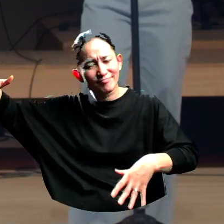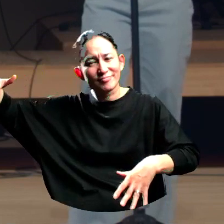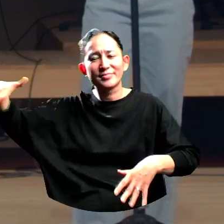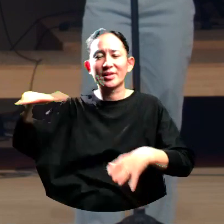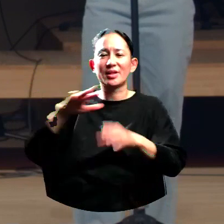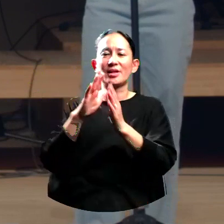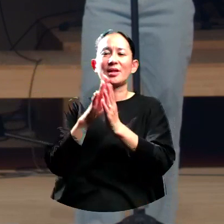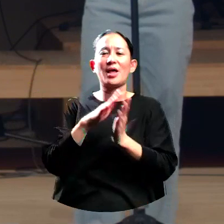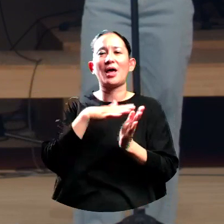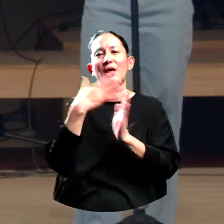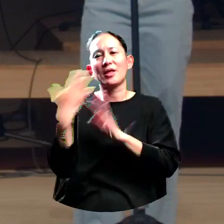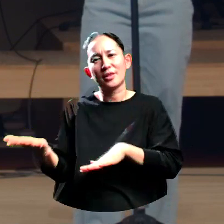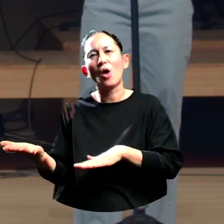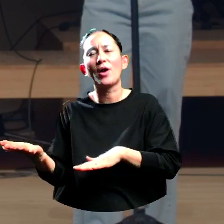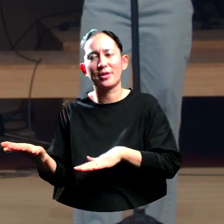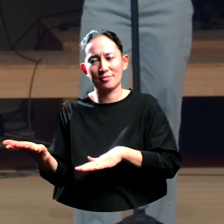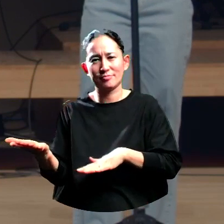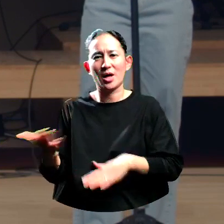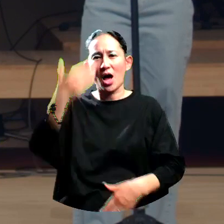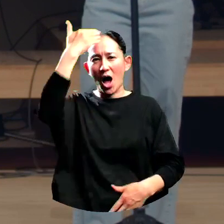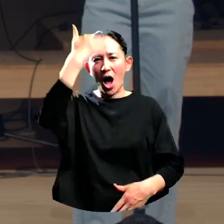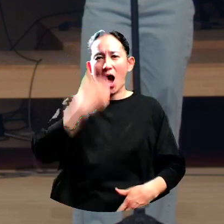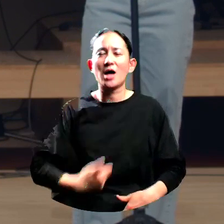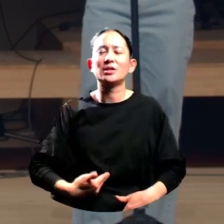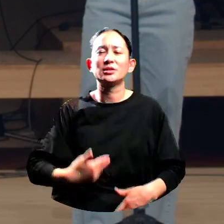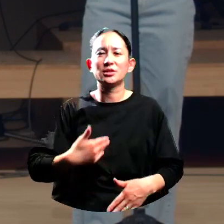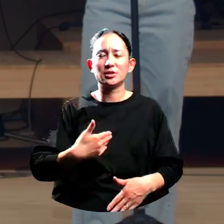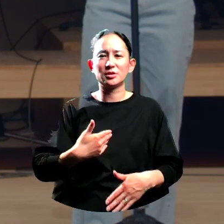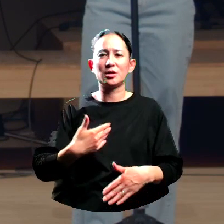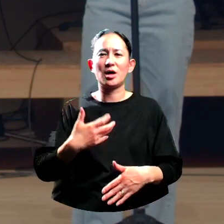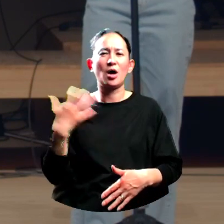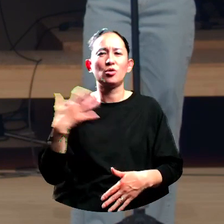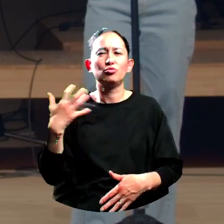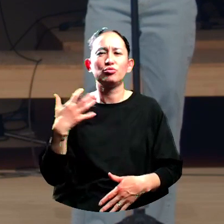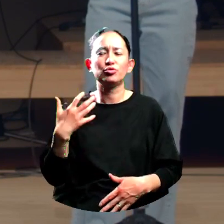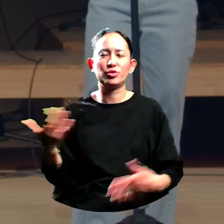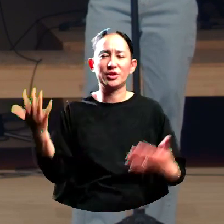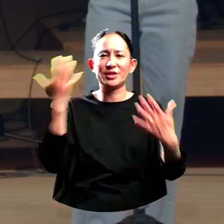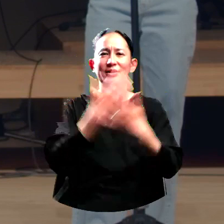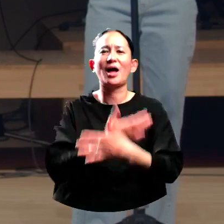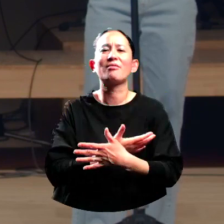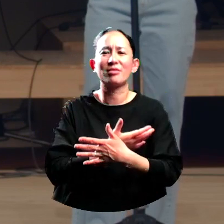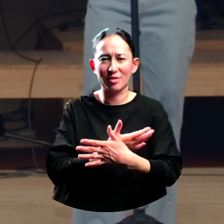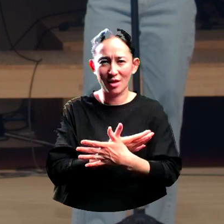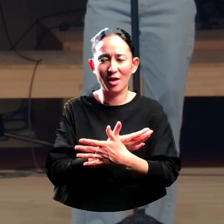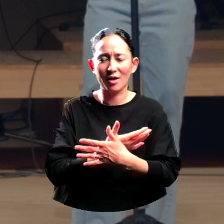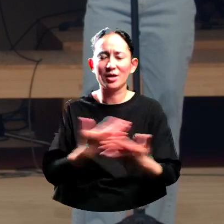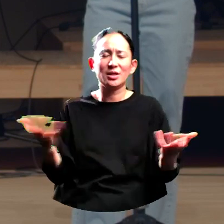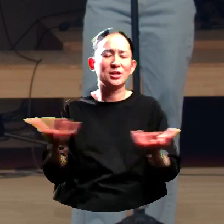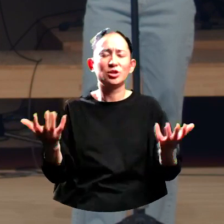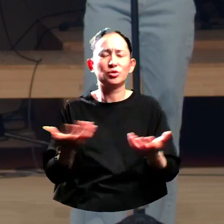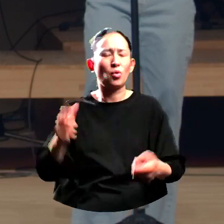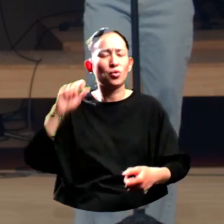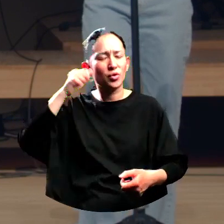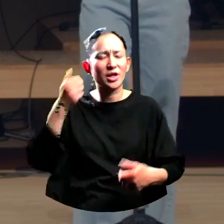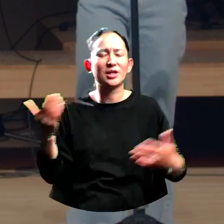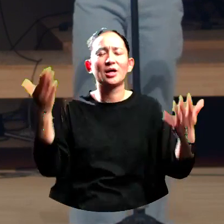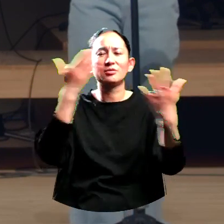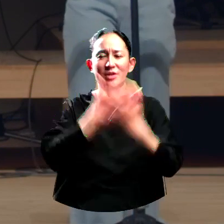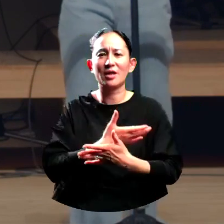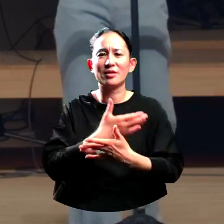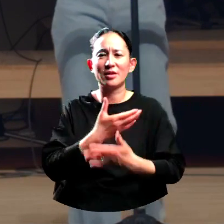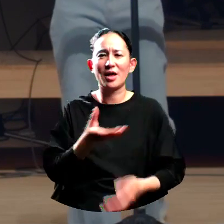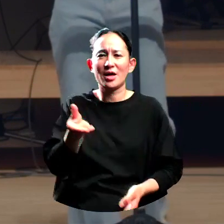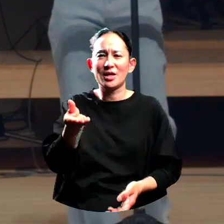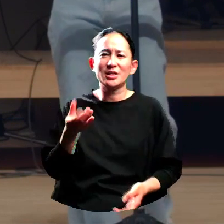his body. そして落ち目になって赤字経営で借金が山となりました。 By this time, his opera's popularity had